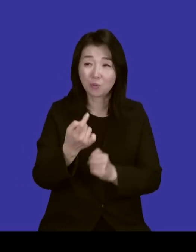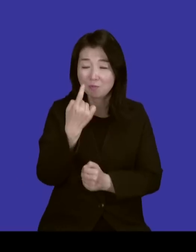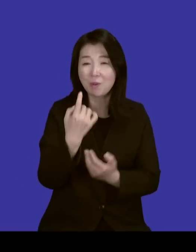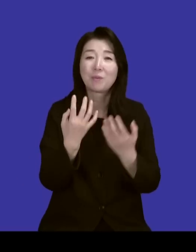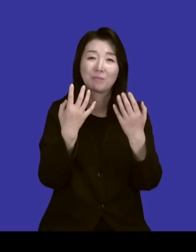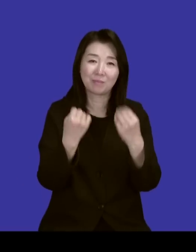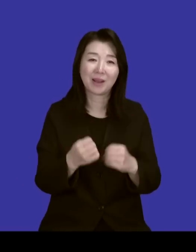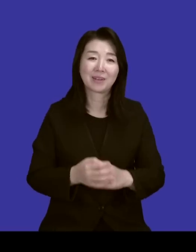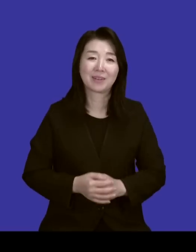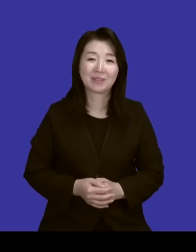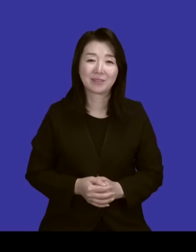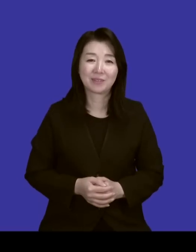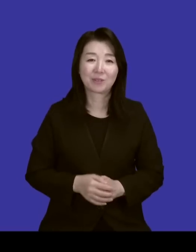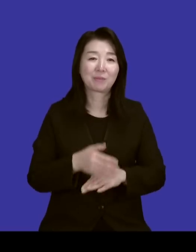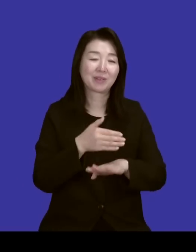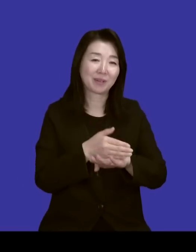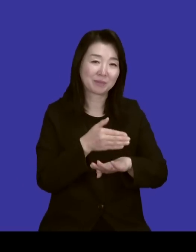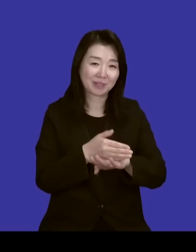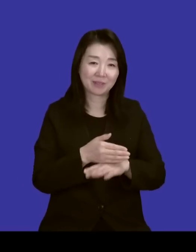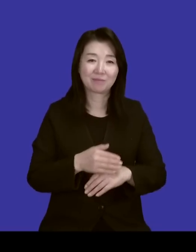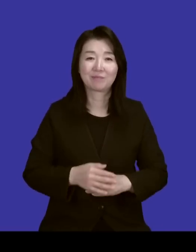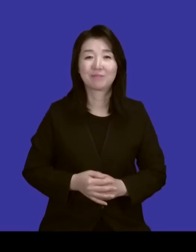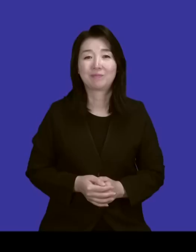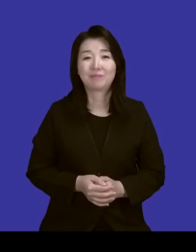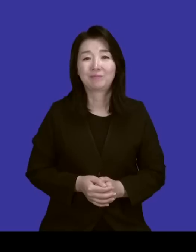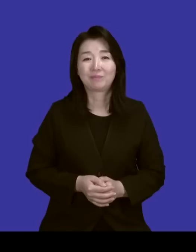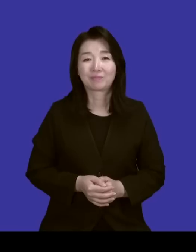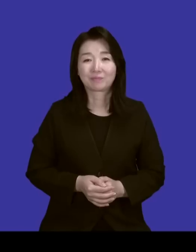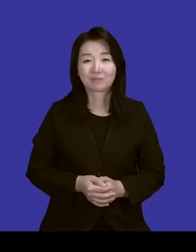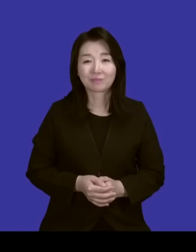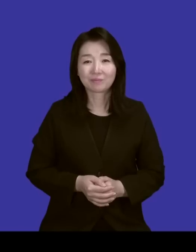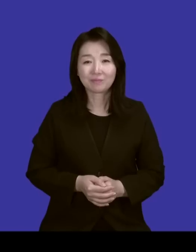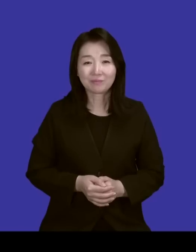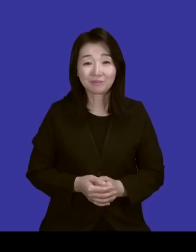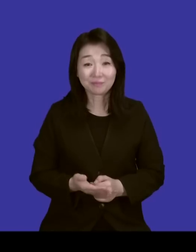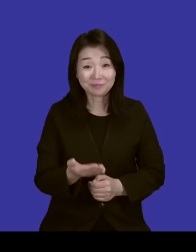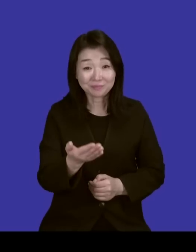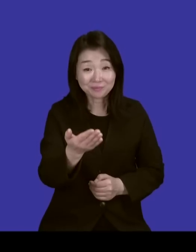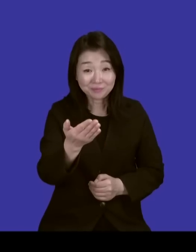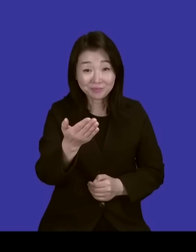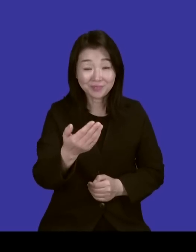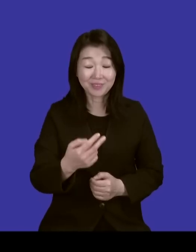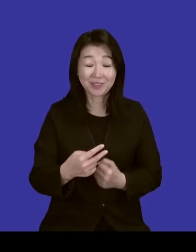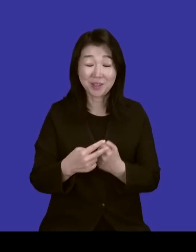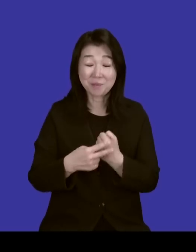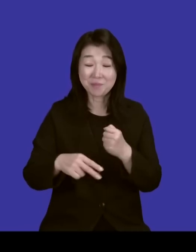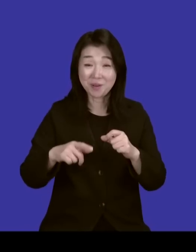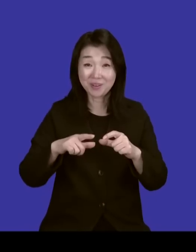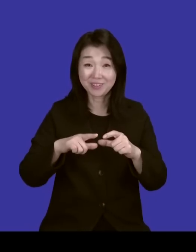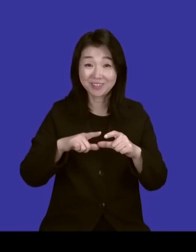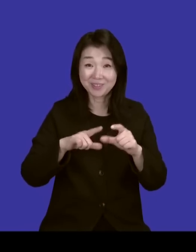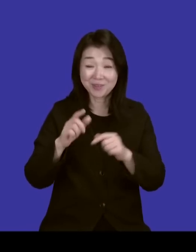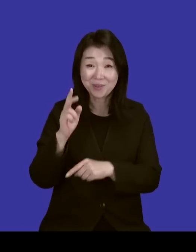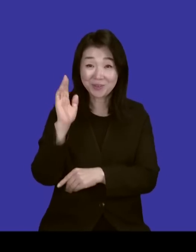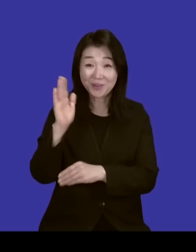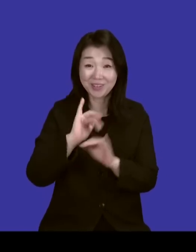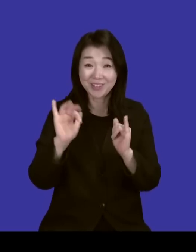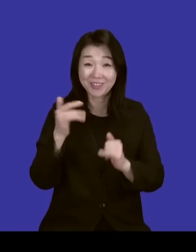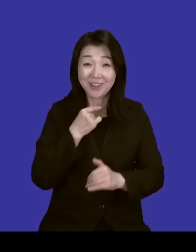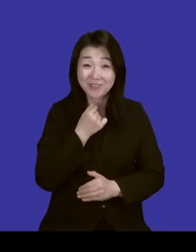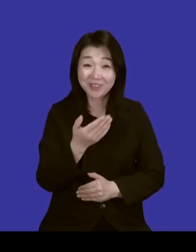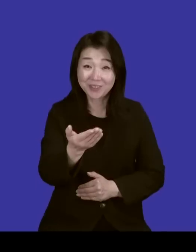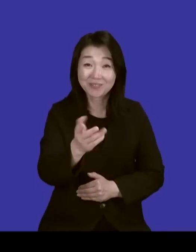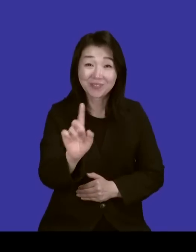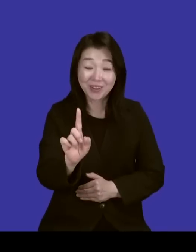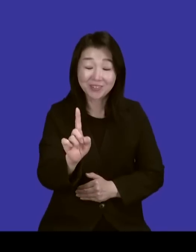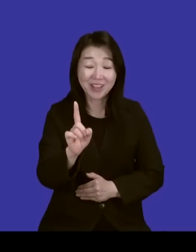많아서 그래요. 예. 네, 너무 감사합니다. 감사합니다. 예, 다음은 네. 일반인 설교자가 되실 우리 이정수 선생님. 일반인